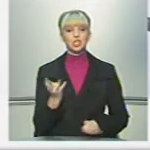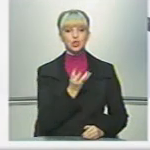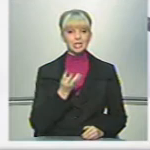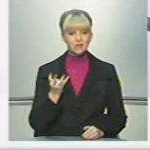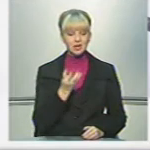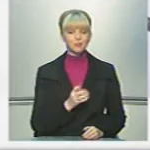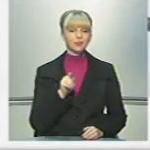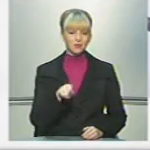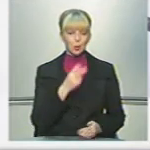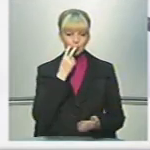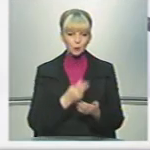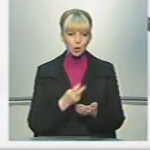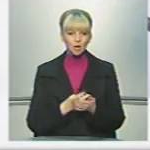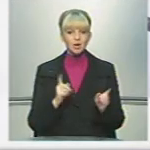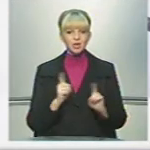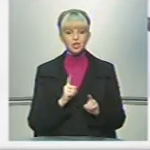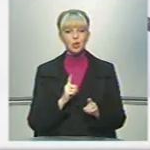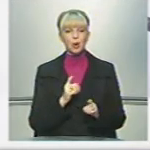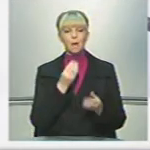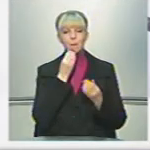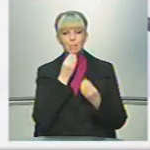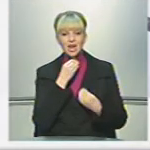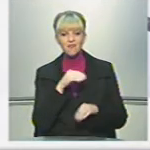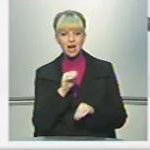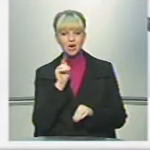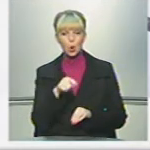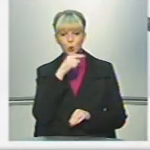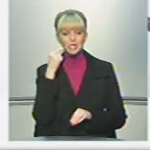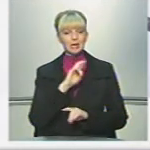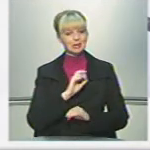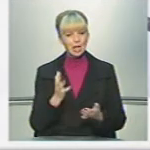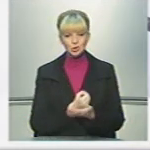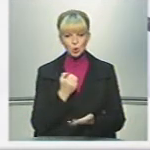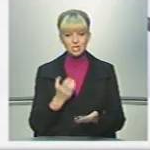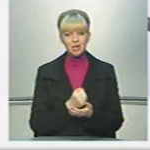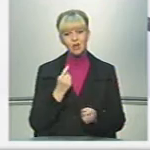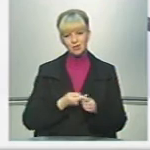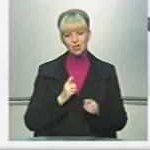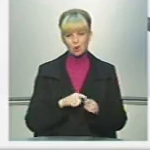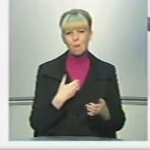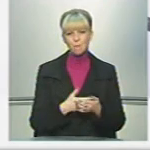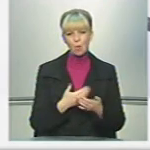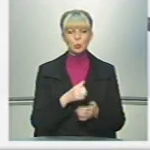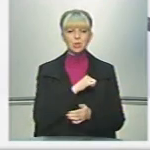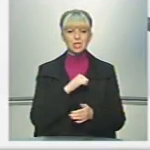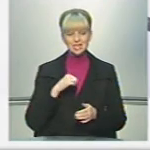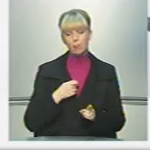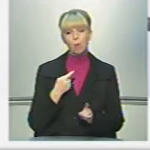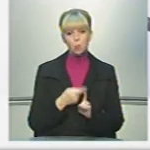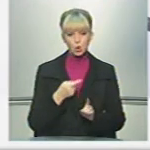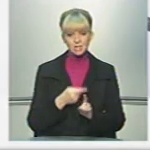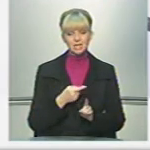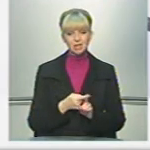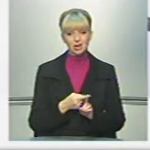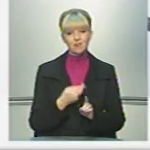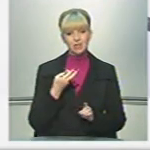четвірки, воно показує, що переваг Росія там не досягла. От в цьому, мабуть,